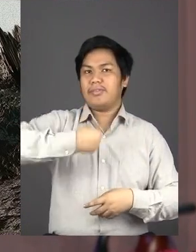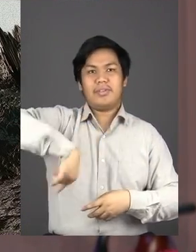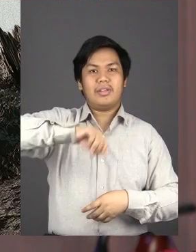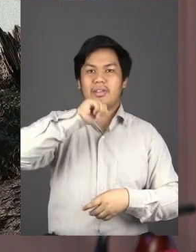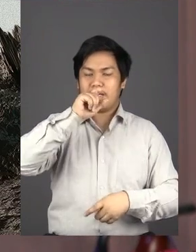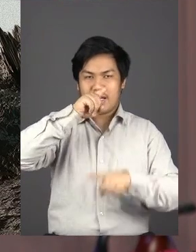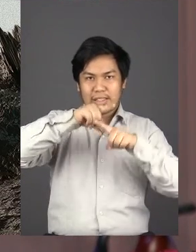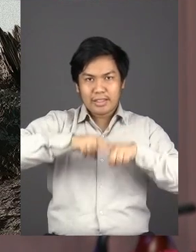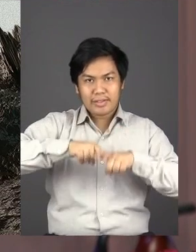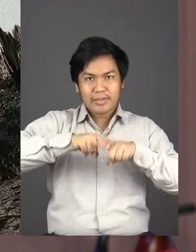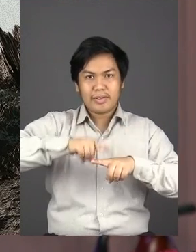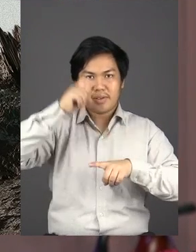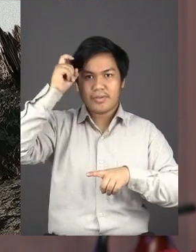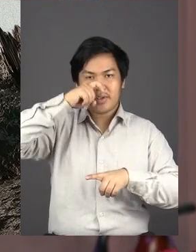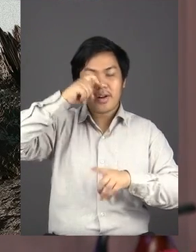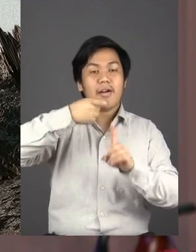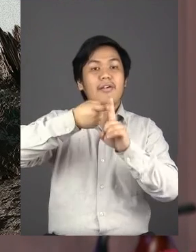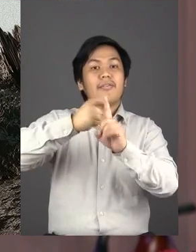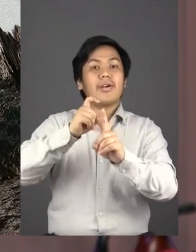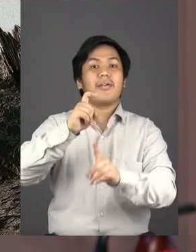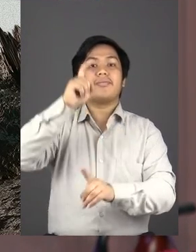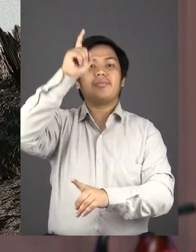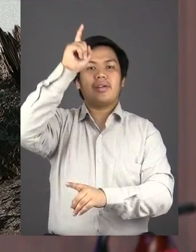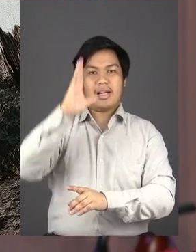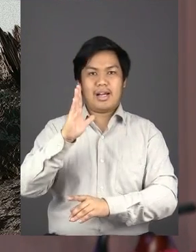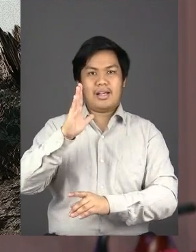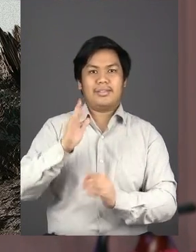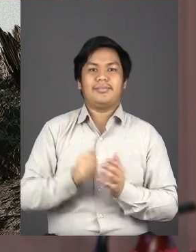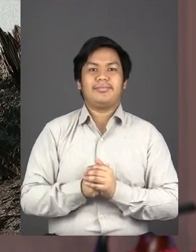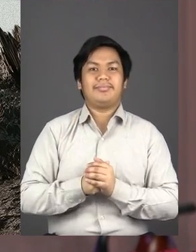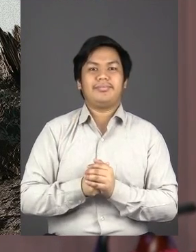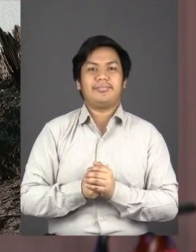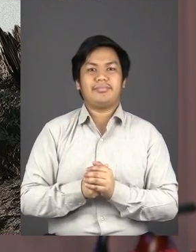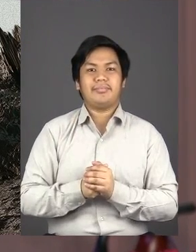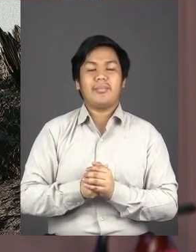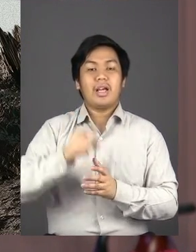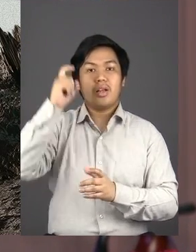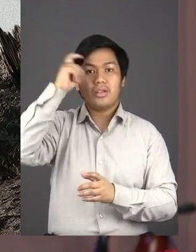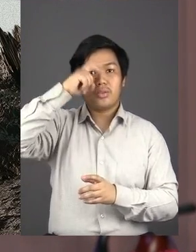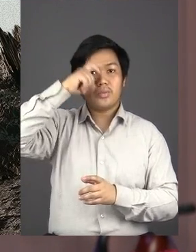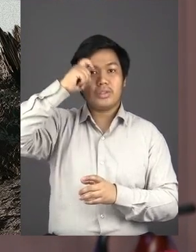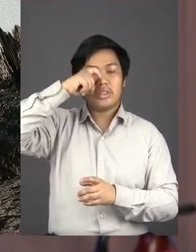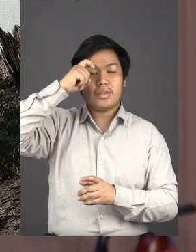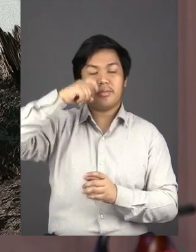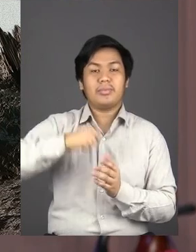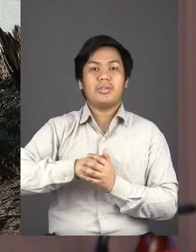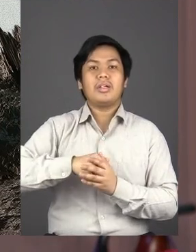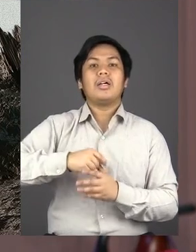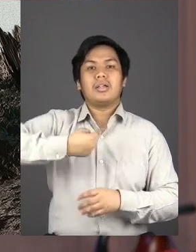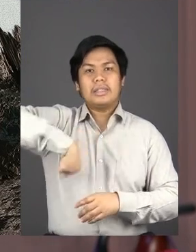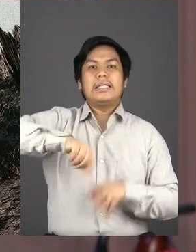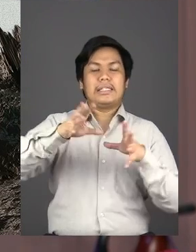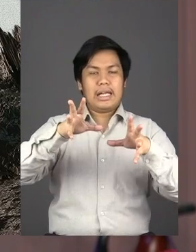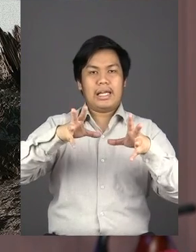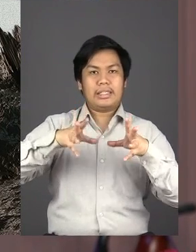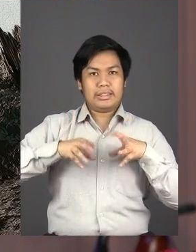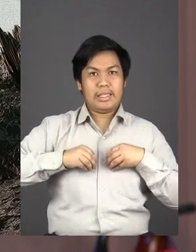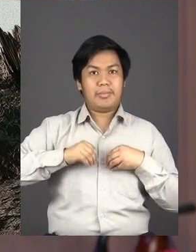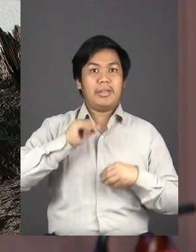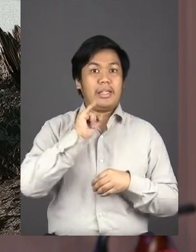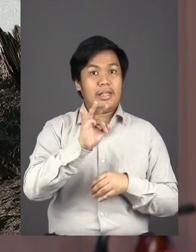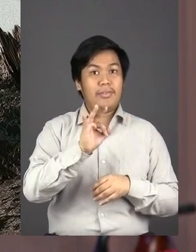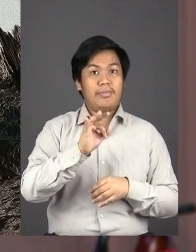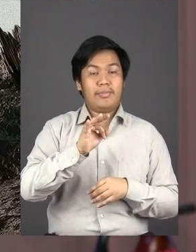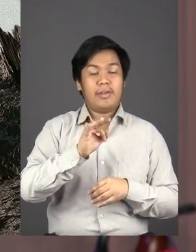sa karunungan na nagmumula sa ating Panginoon. At itong karunungan na ito ay makakamit lamang natin kung tayo